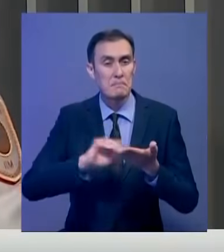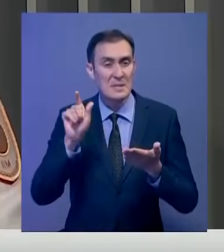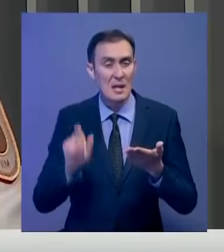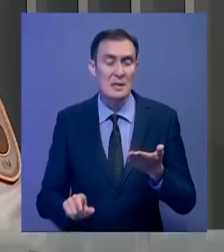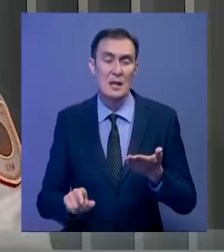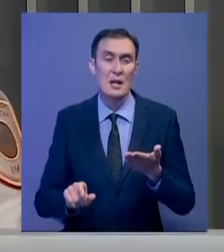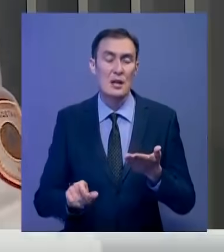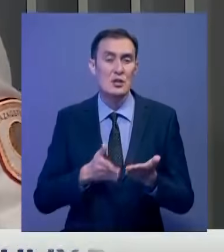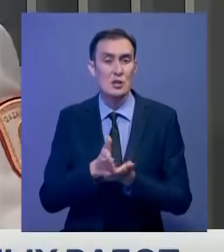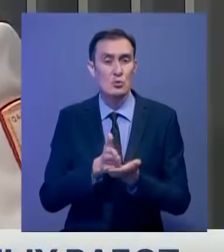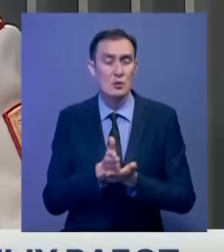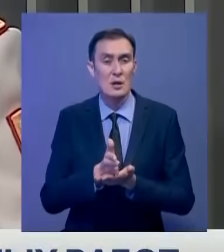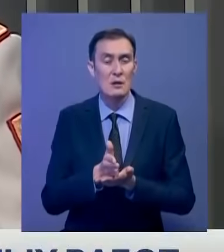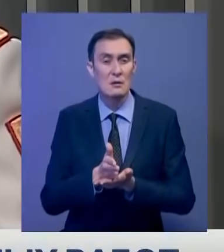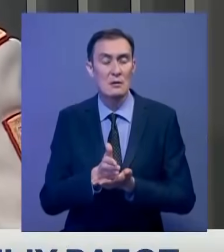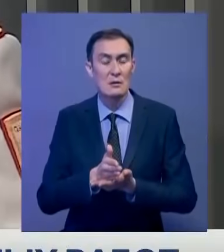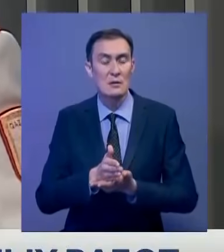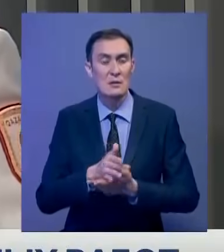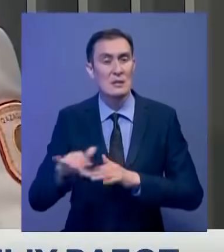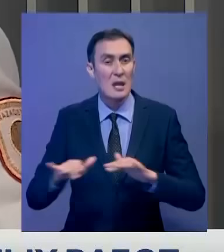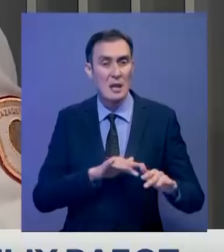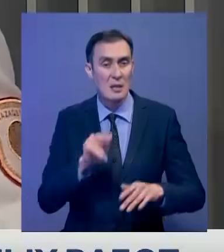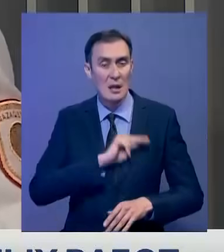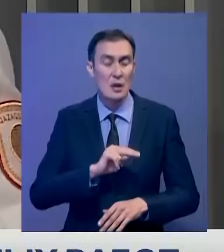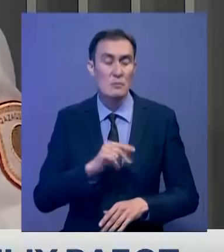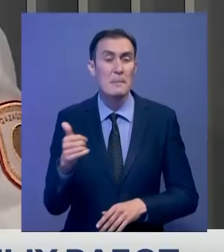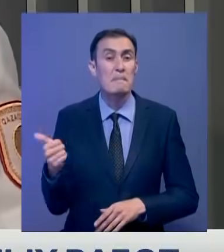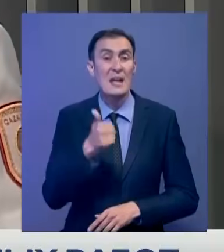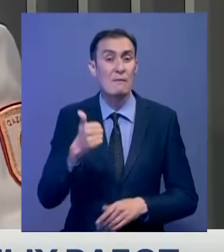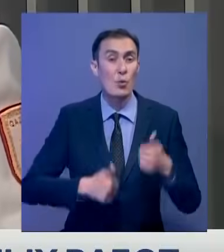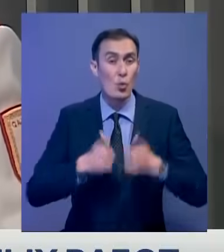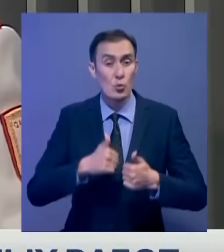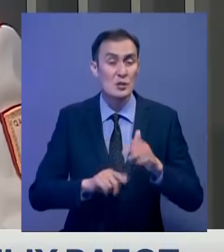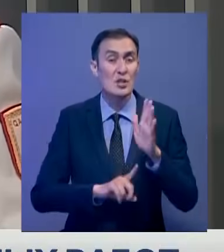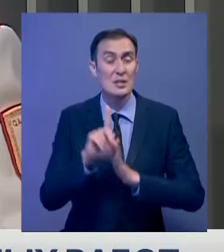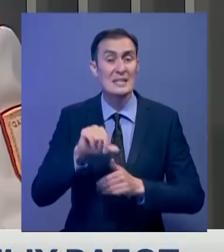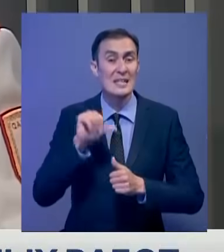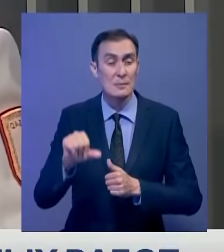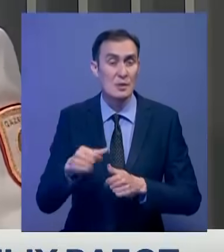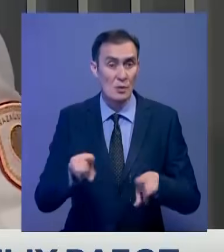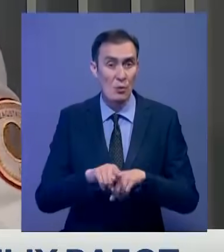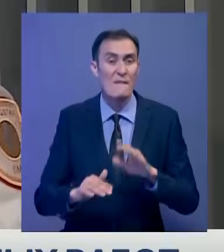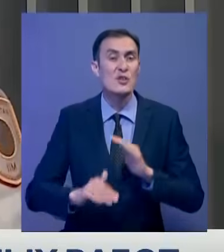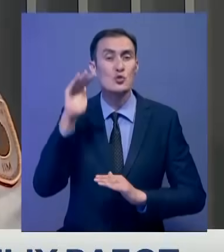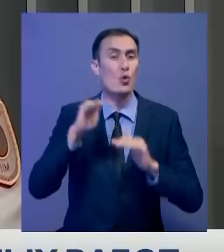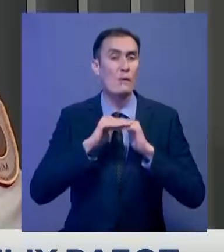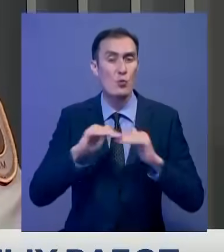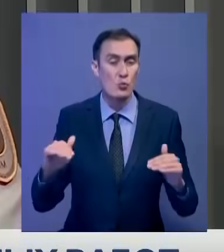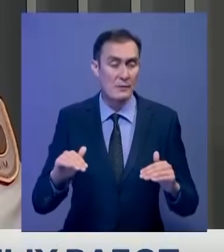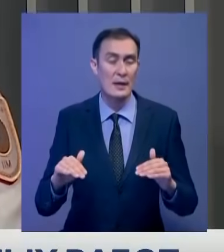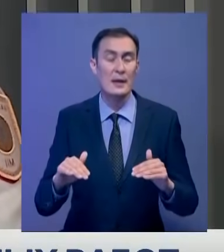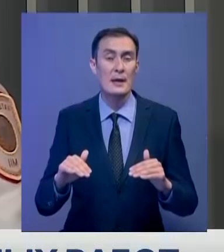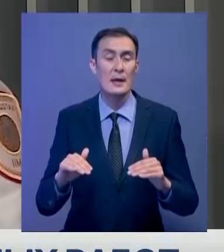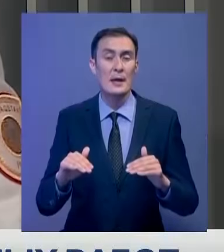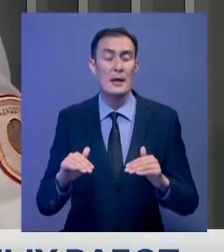заслуженных деятелей искусств. Специально для того, чтобы первый конкурс начался именно с той высокой планки, с той высокой